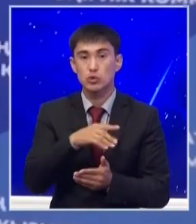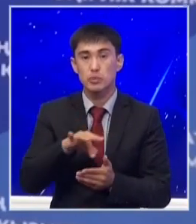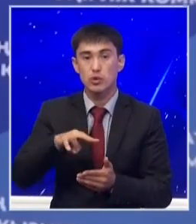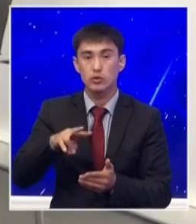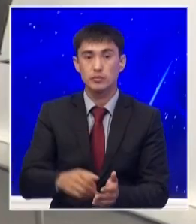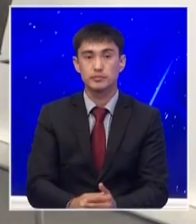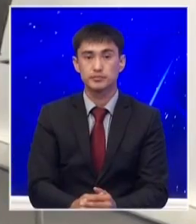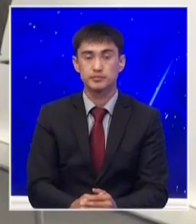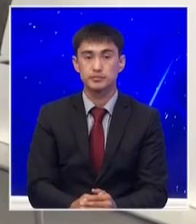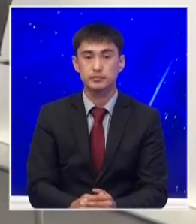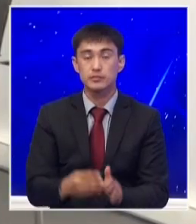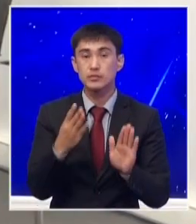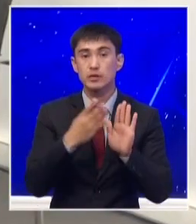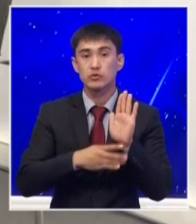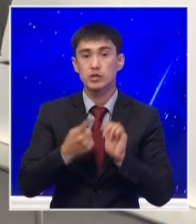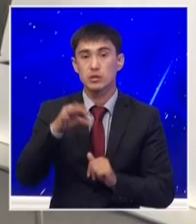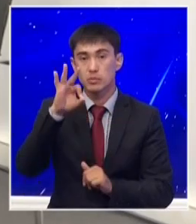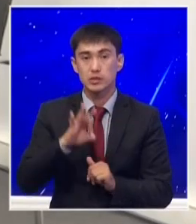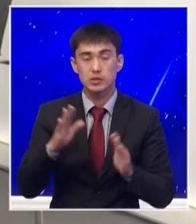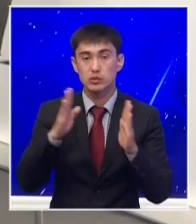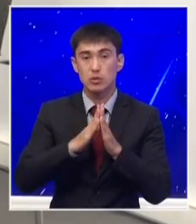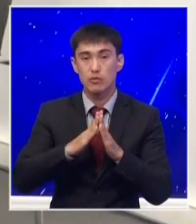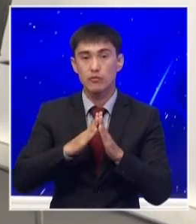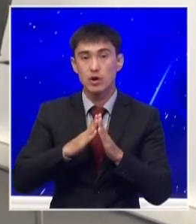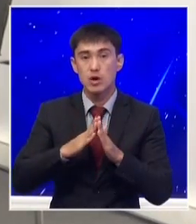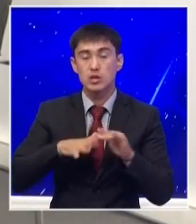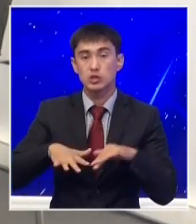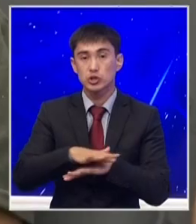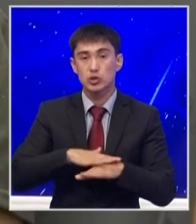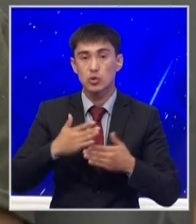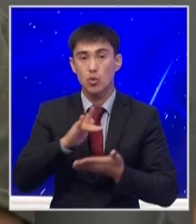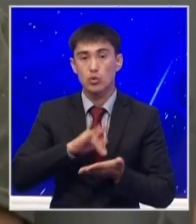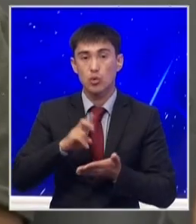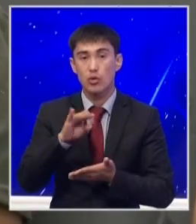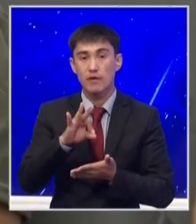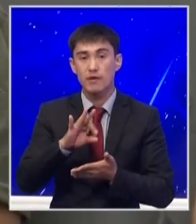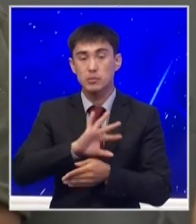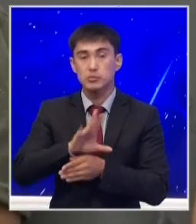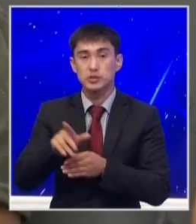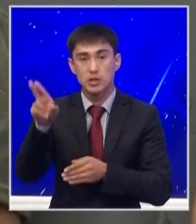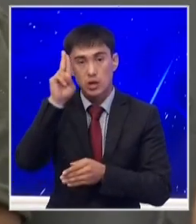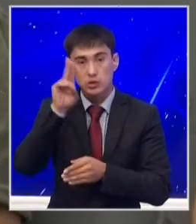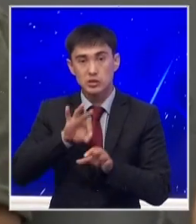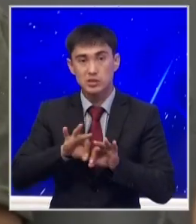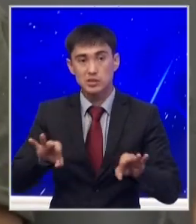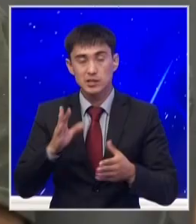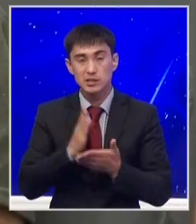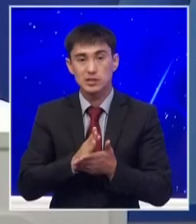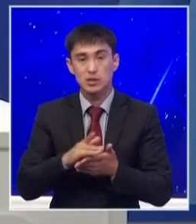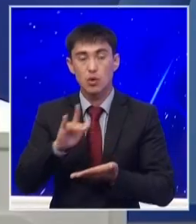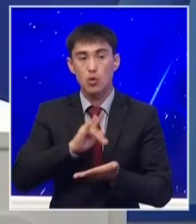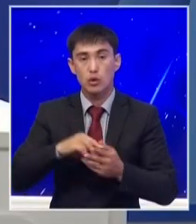миллионов. 91% домов жителей города Кунаев обеспечены канализационными сетями. Канализационно-очистные сооружения